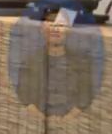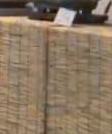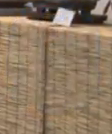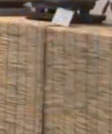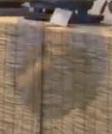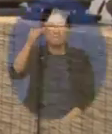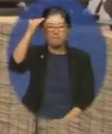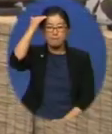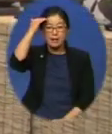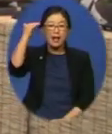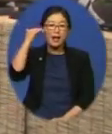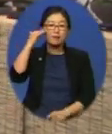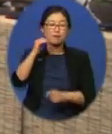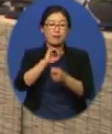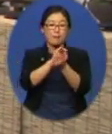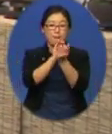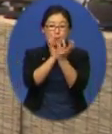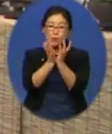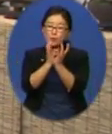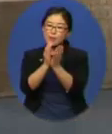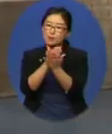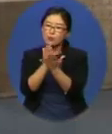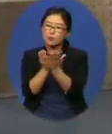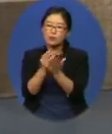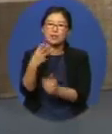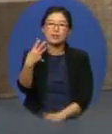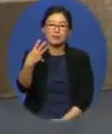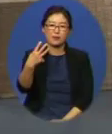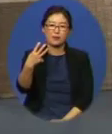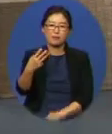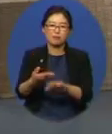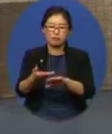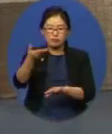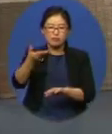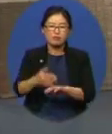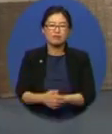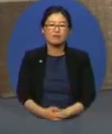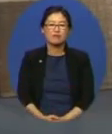우리나라에서 꽃을 피우는 식물이 3,500여 종 된다고 하는데요.